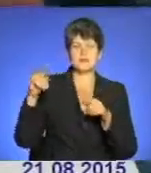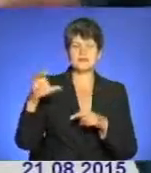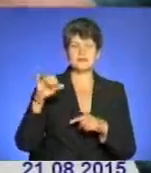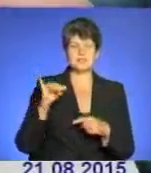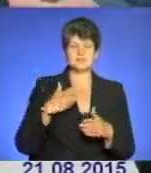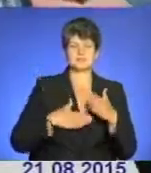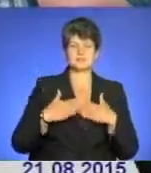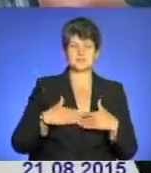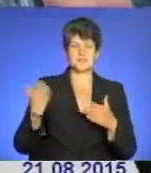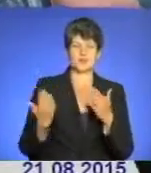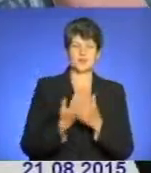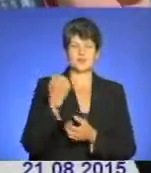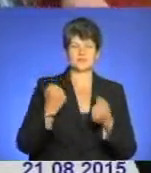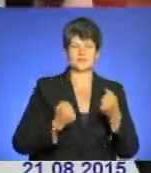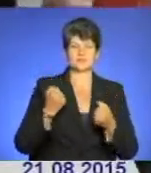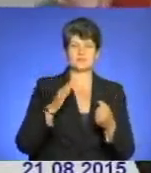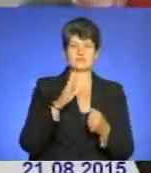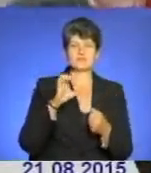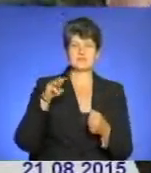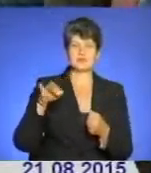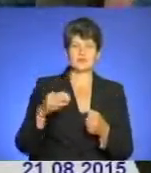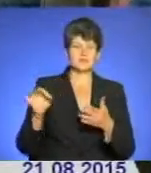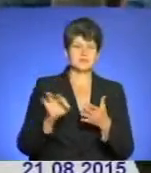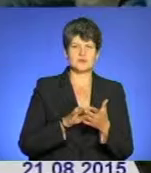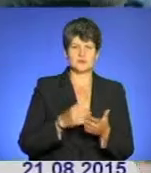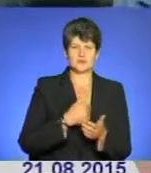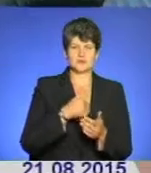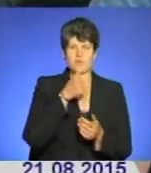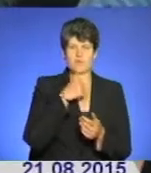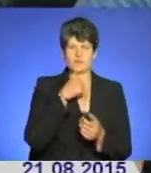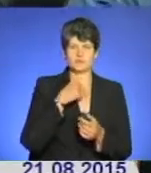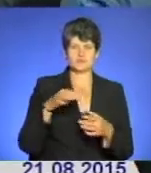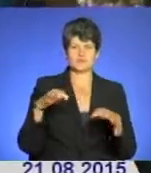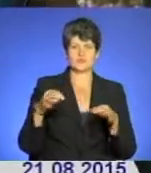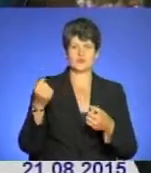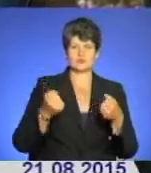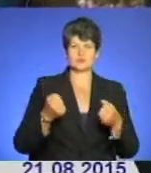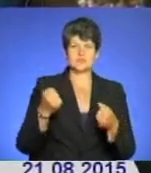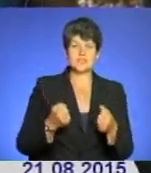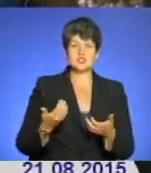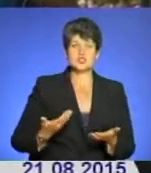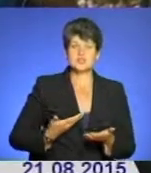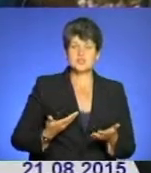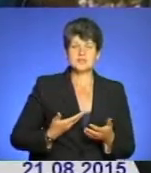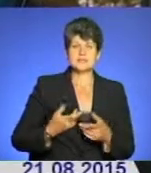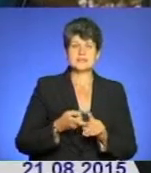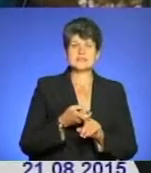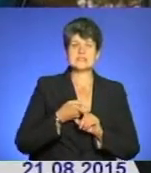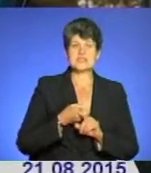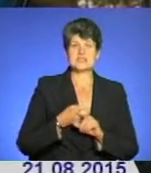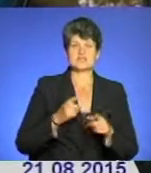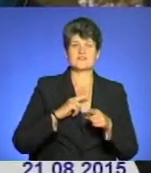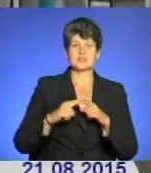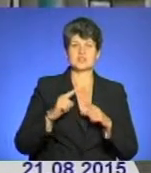автівці. Володимир Стаюра відразу ж взявся випробовувати позашляховика. Каже, життя на фронті часто залежить від